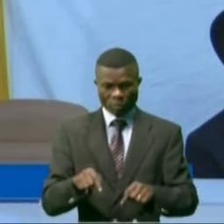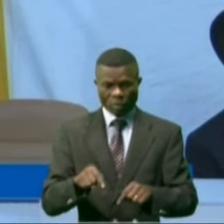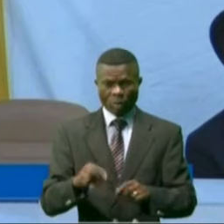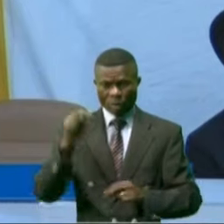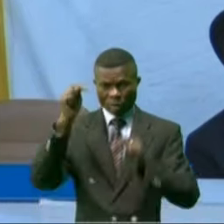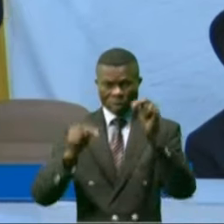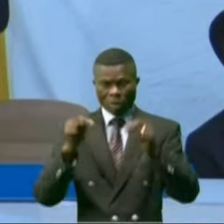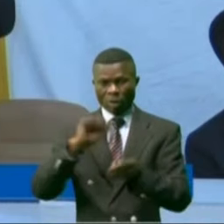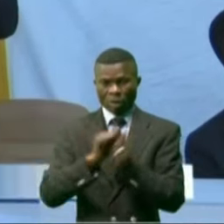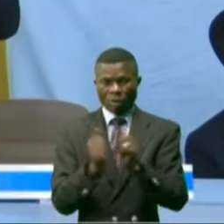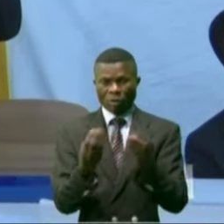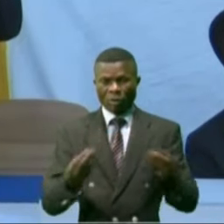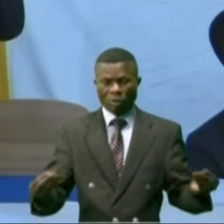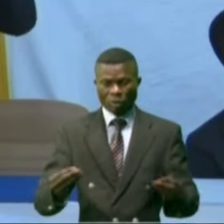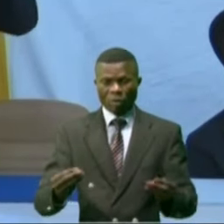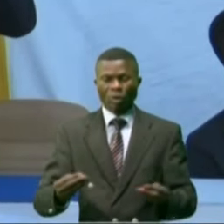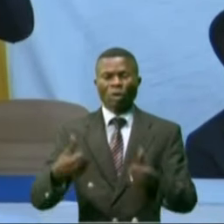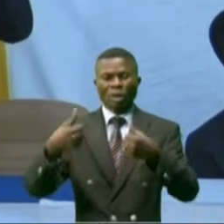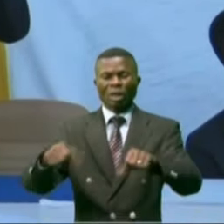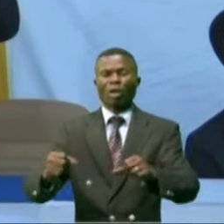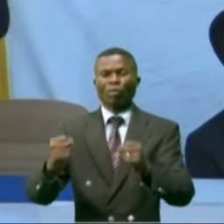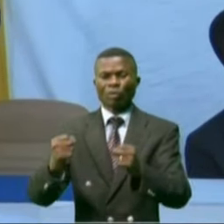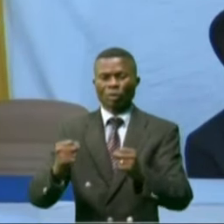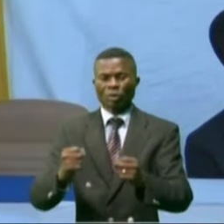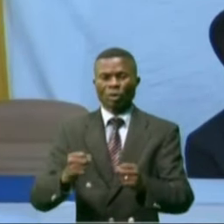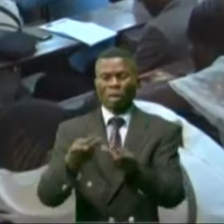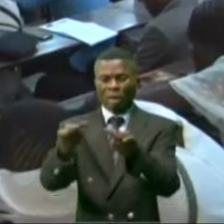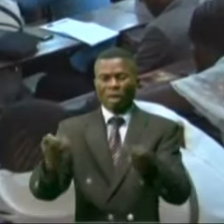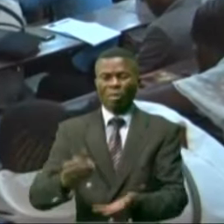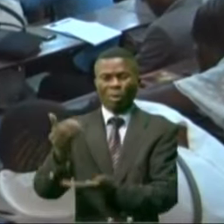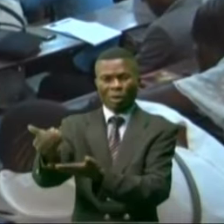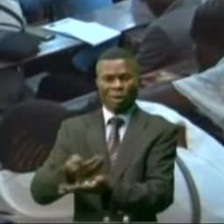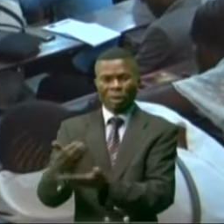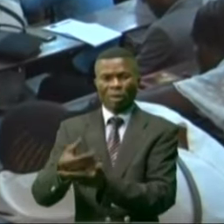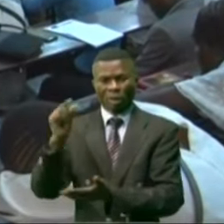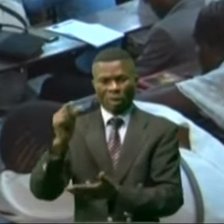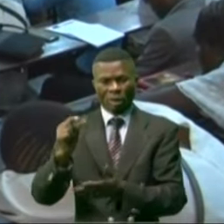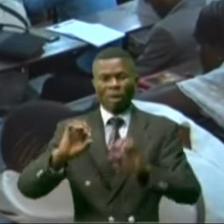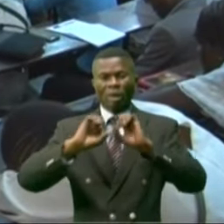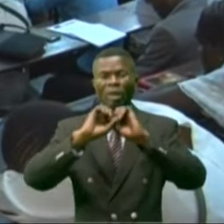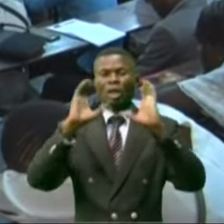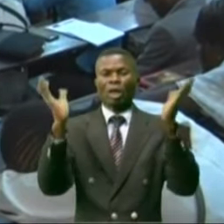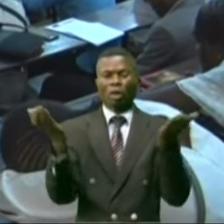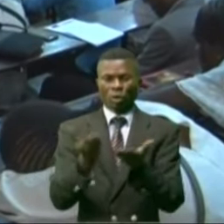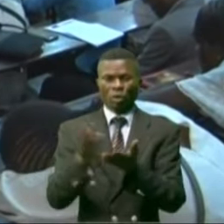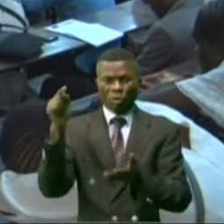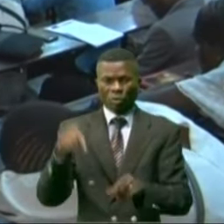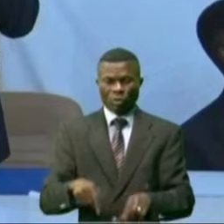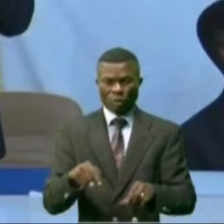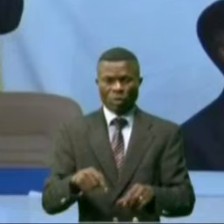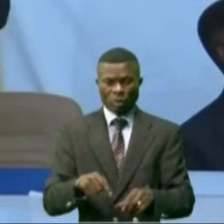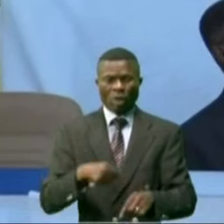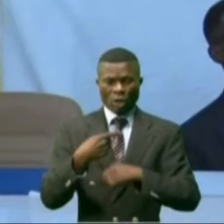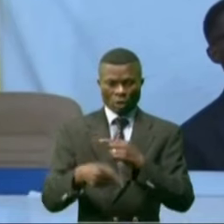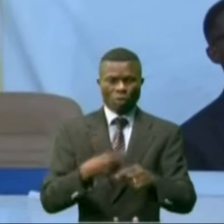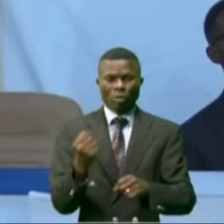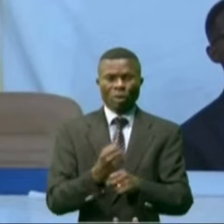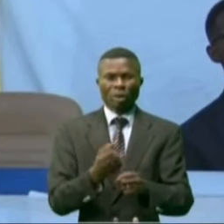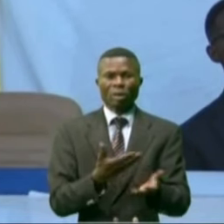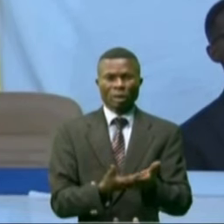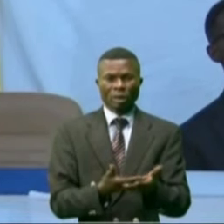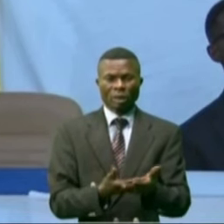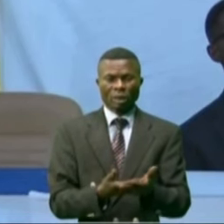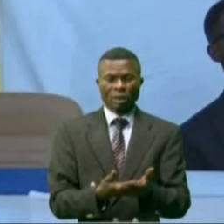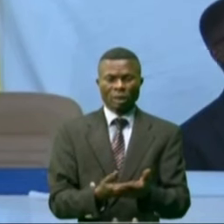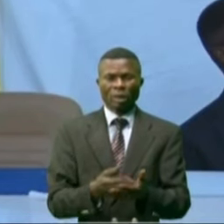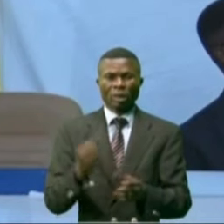le problème de la durabilité dans l'exploitation minière. Donc, les compagnies minières en RDC, lorsqu'elles doivent maintenant